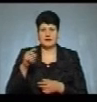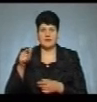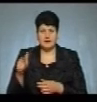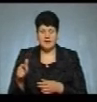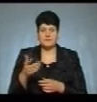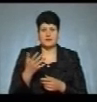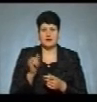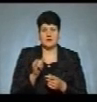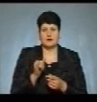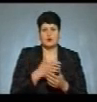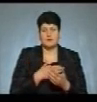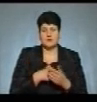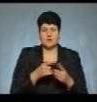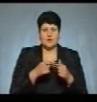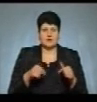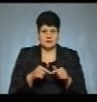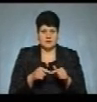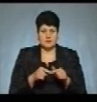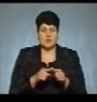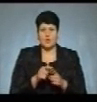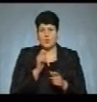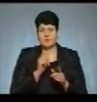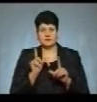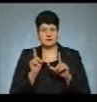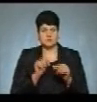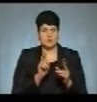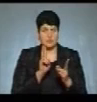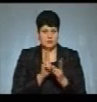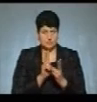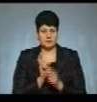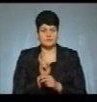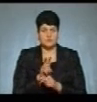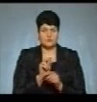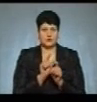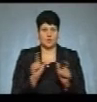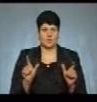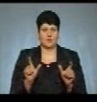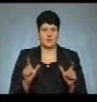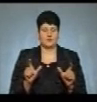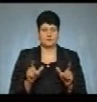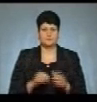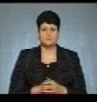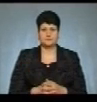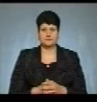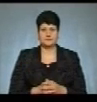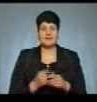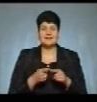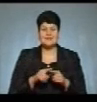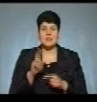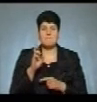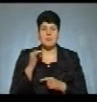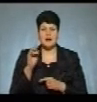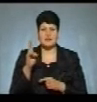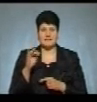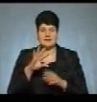«Центр.UA». Наші кореспонденти побували на цій зустрічі і відвідали школу громади. Це Байківецька